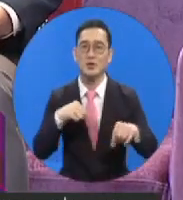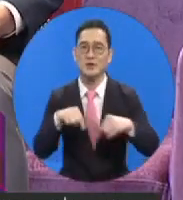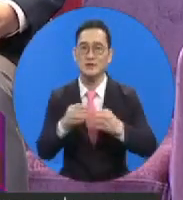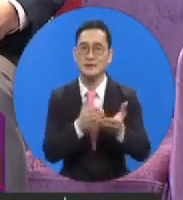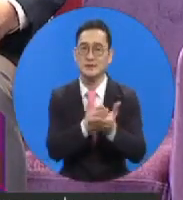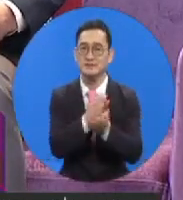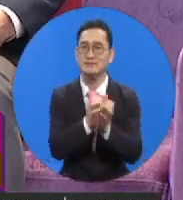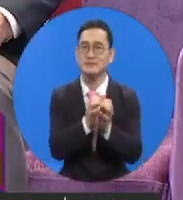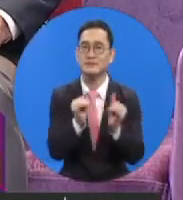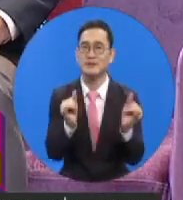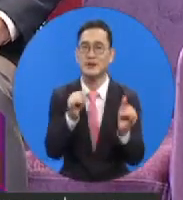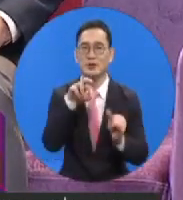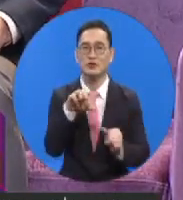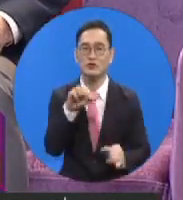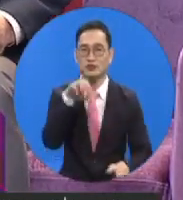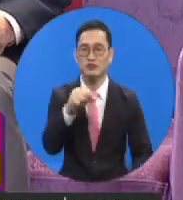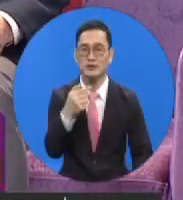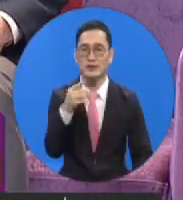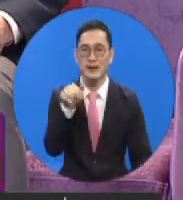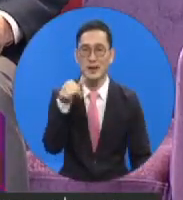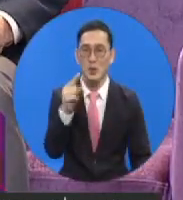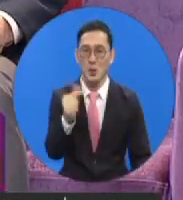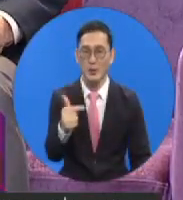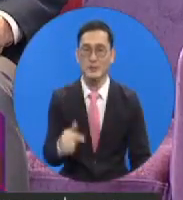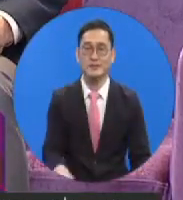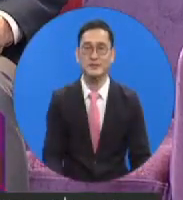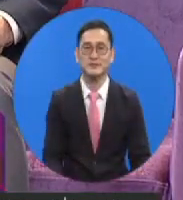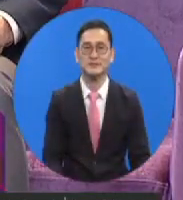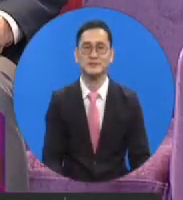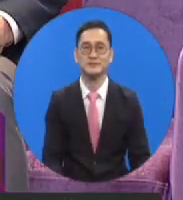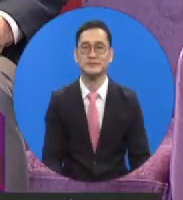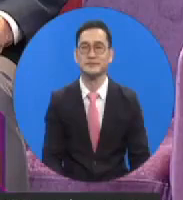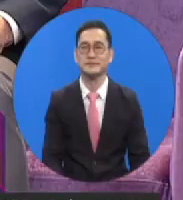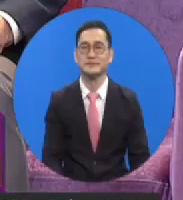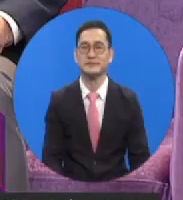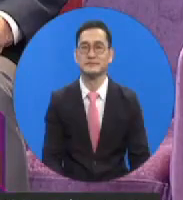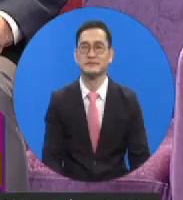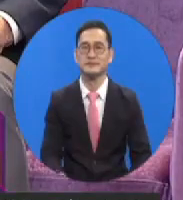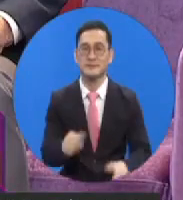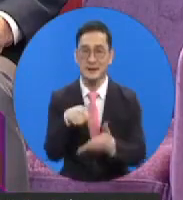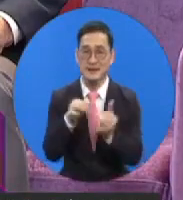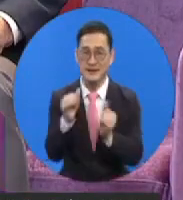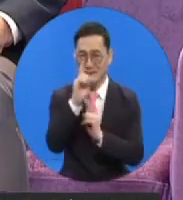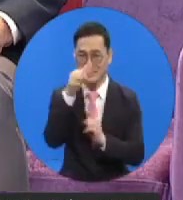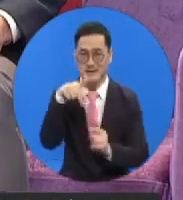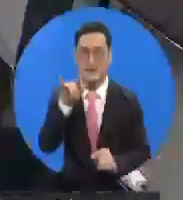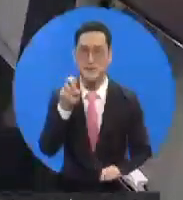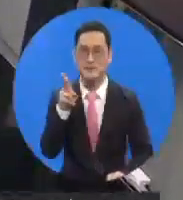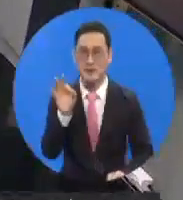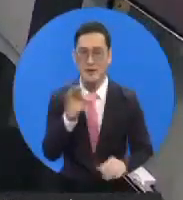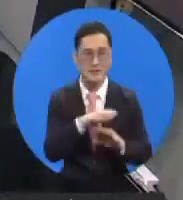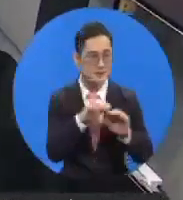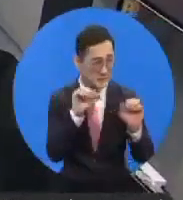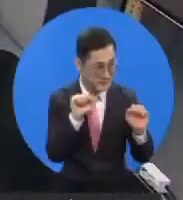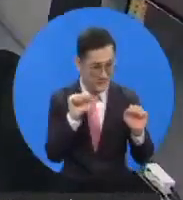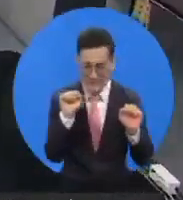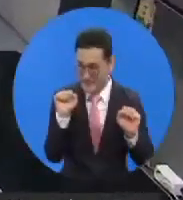제갈공명 윤선생 윤태호 실장님 나왔습니다. 전직 청와대 출입기자 출신의 베테랑 이재명 부장 나왔습니다. 모두 들어서 오세요.